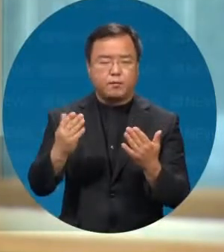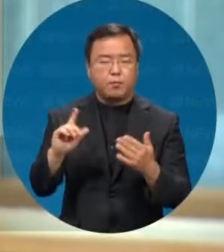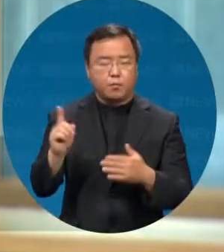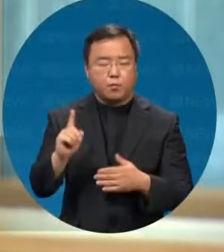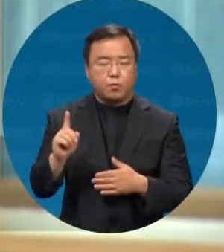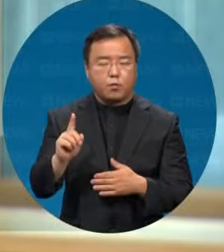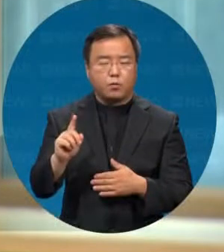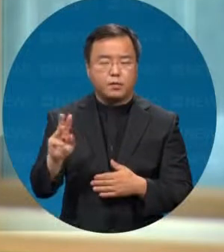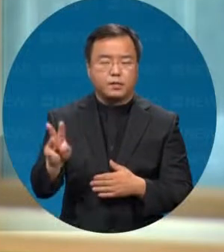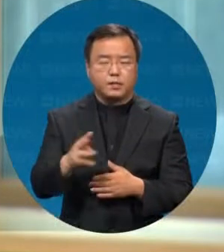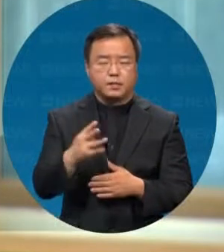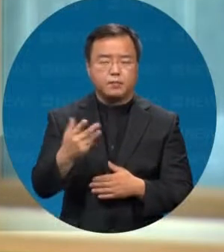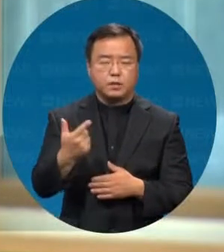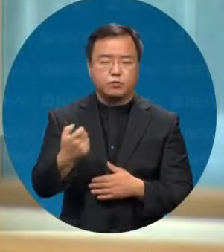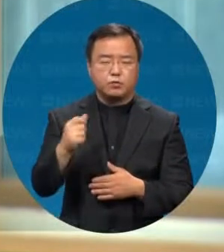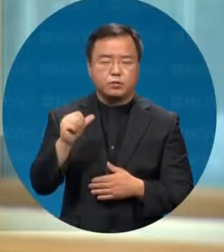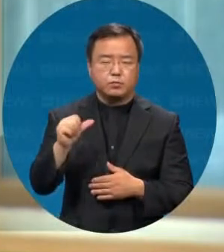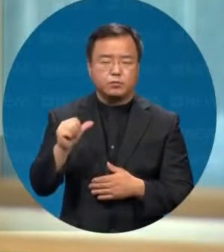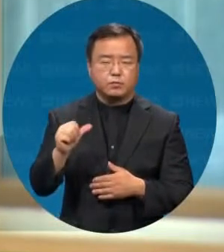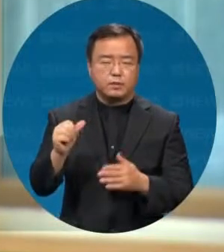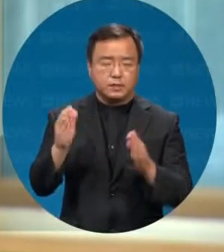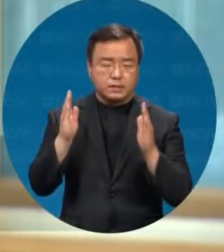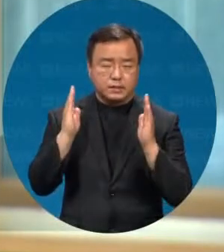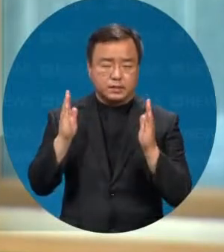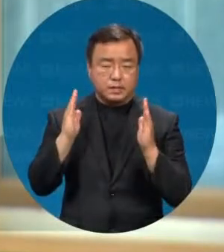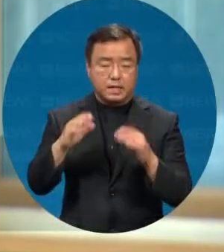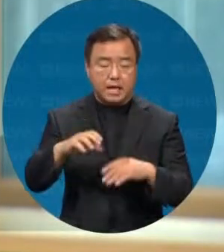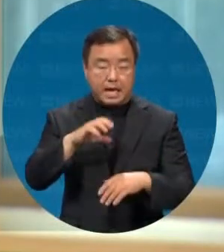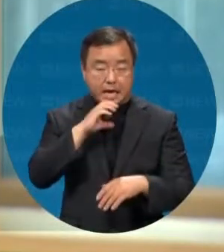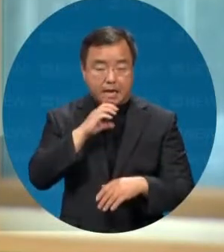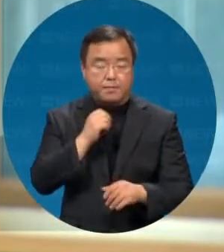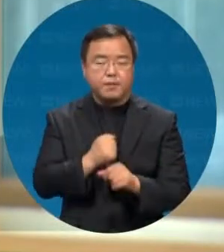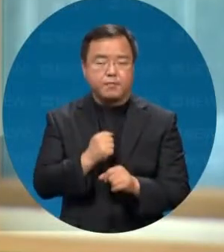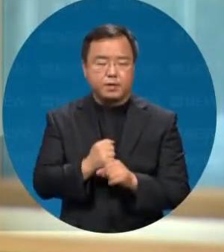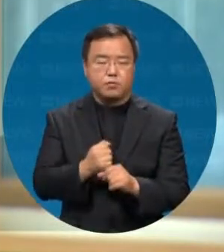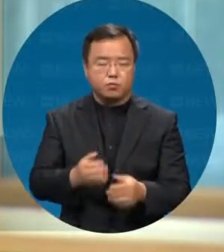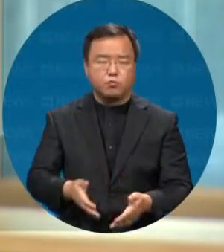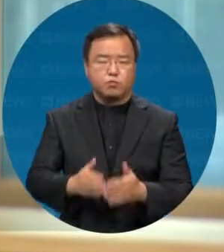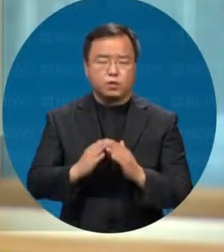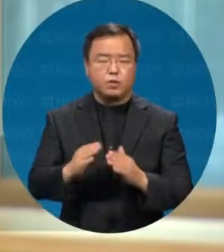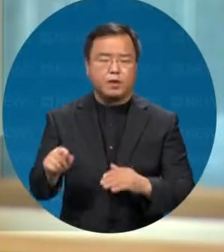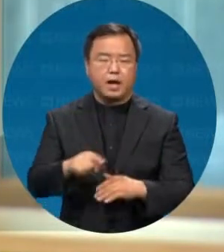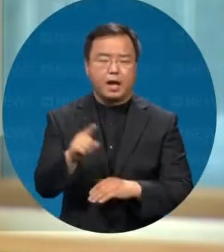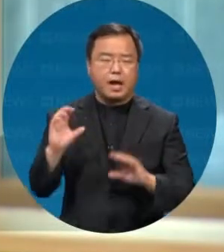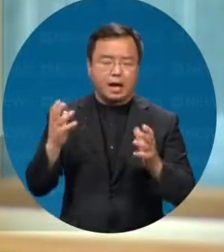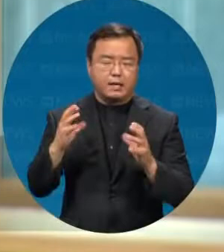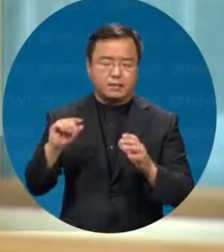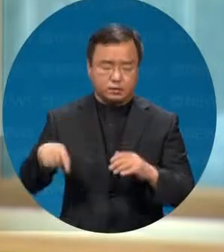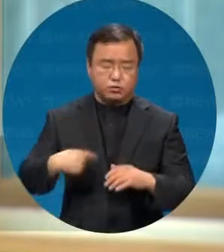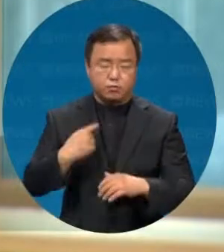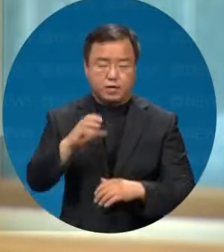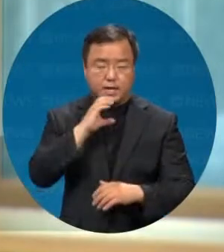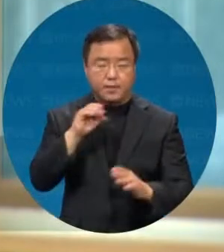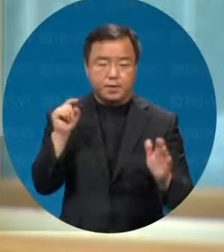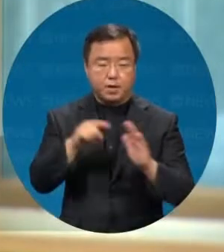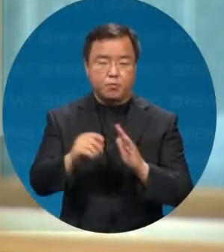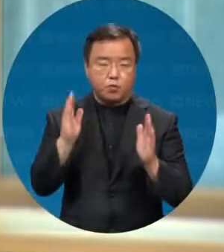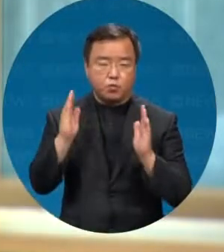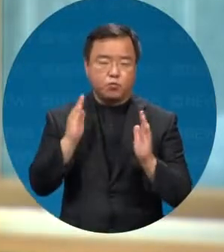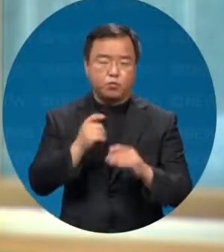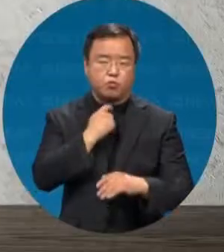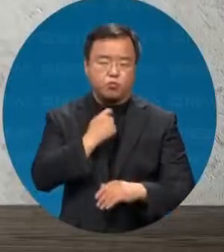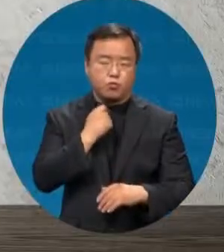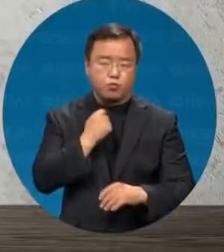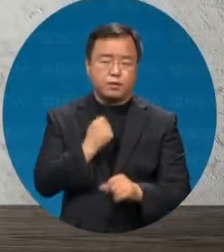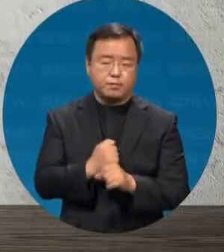소위 365 스터디 카페를 만들어줘가지고 아이들이 스스로 카페에 가서 공부하고 싶도록